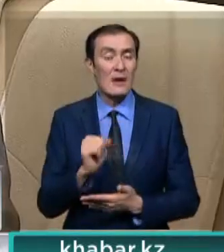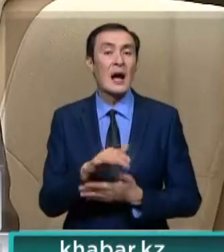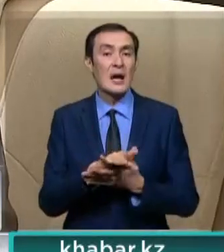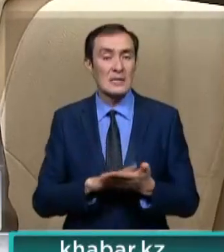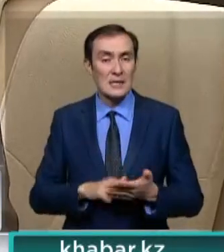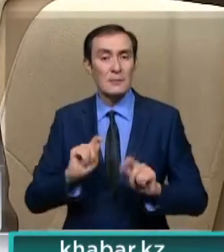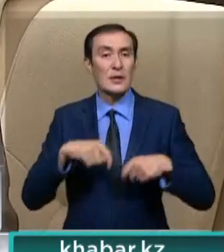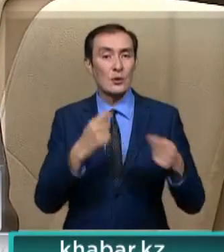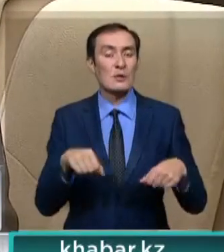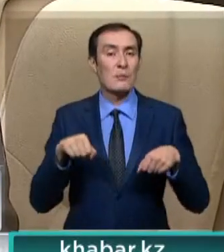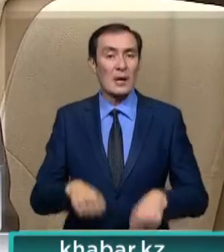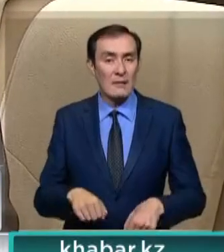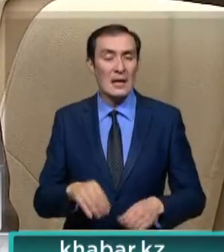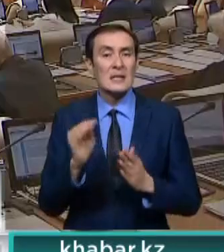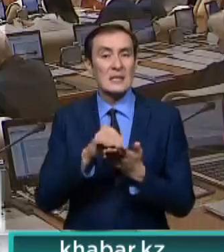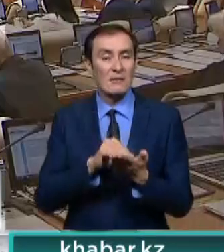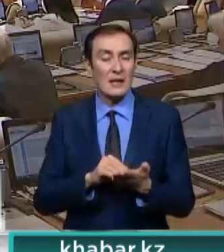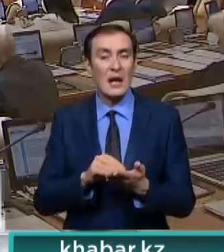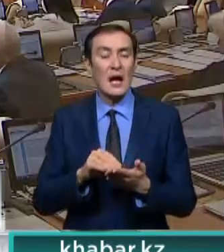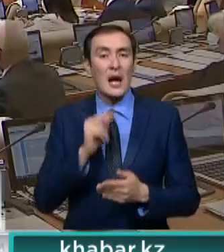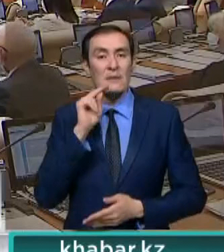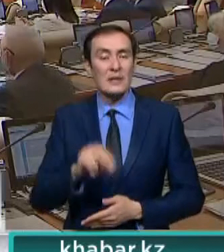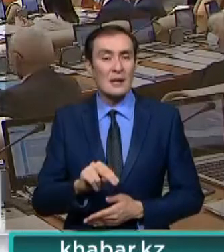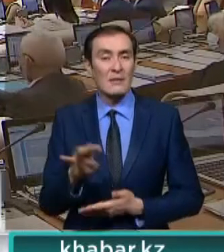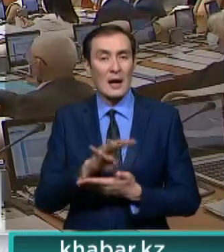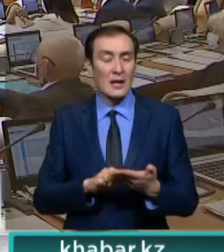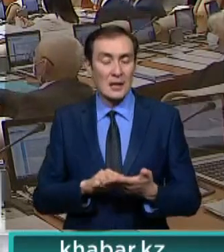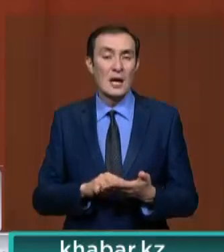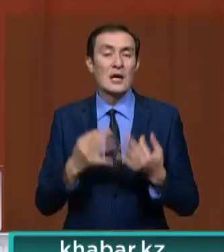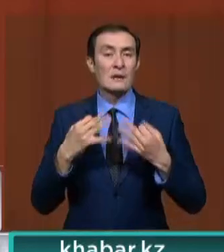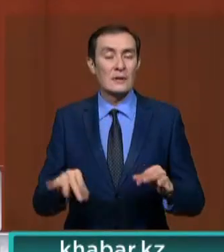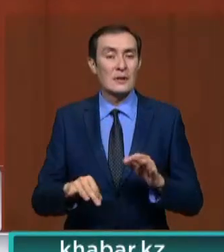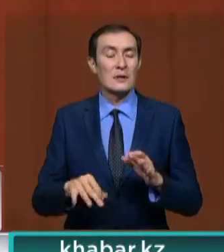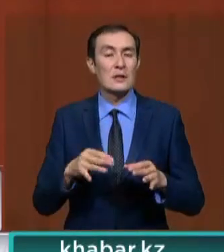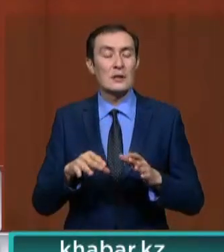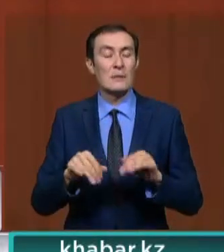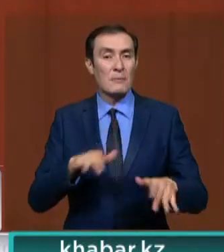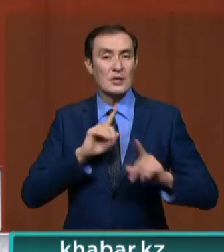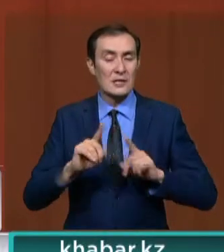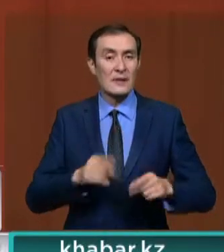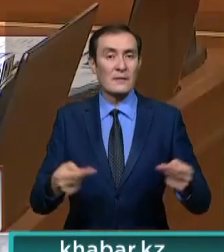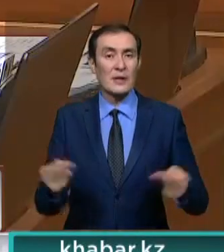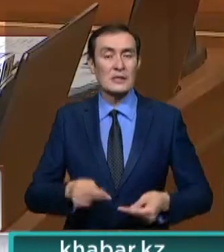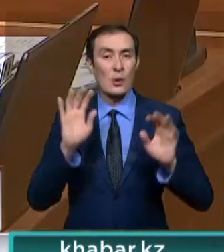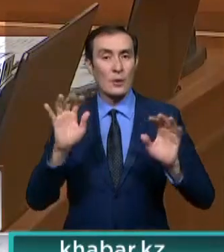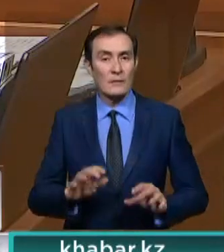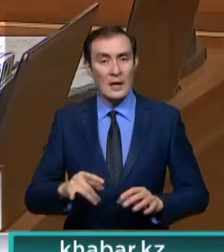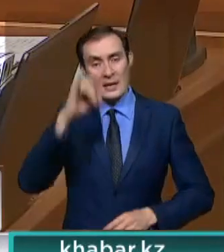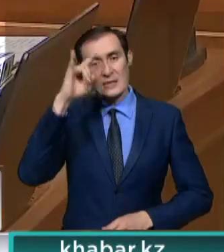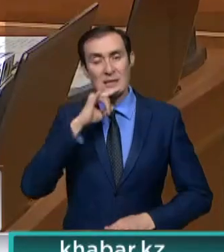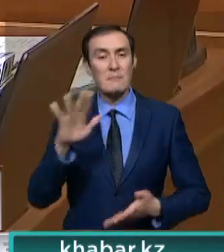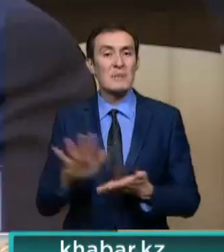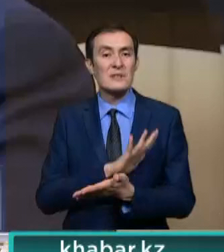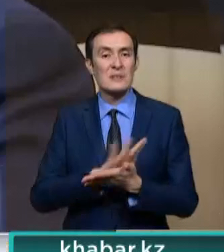а затем ему передается право составления обвинительного акта. Добро Мажилиса получил и ряд ратификационных законопроектов.